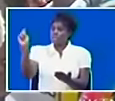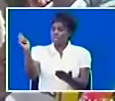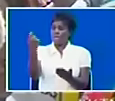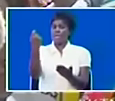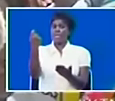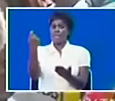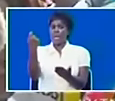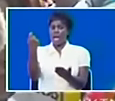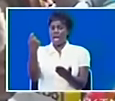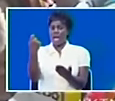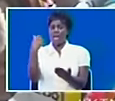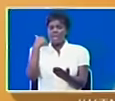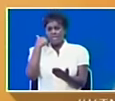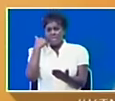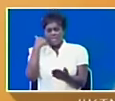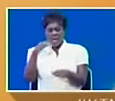inazidi kuathirika.